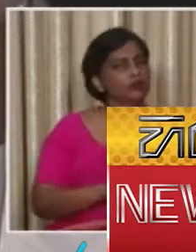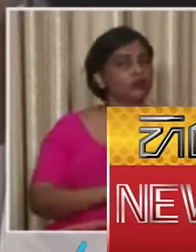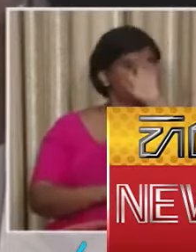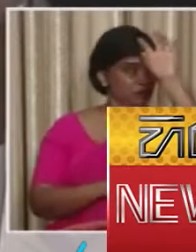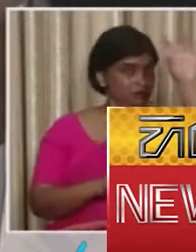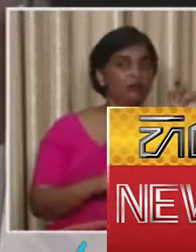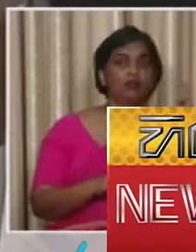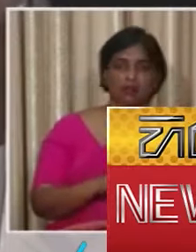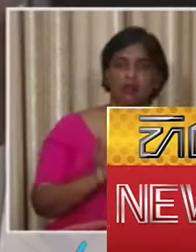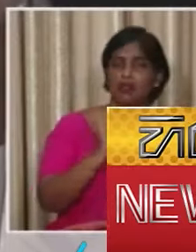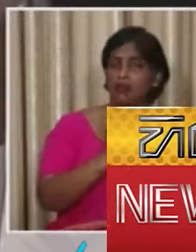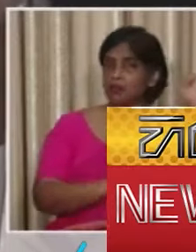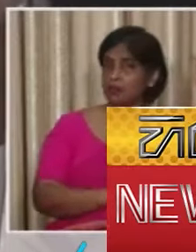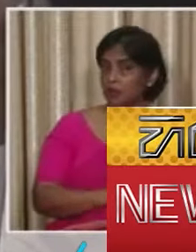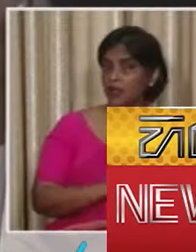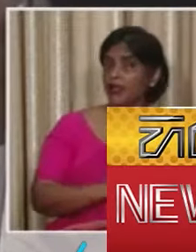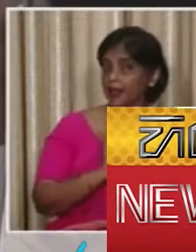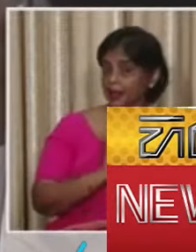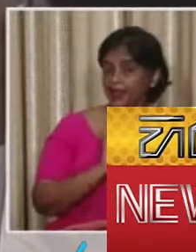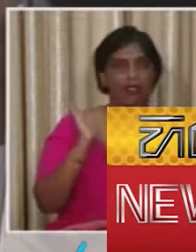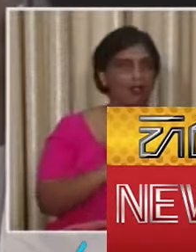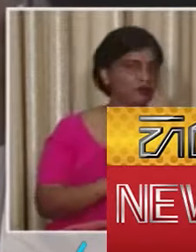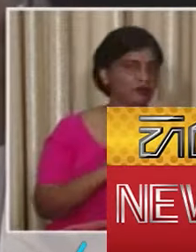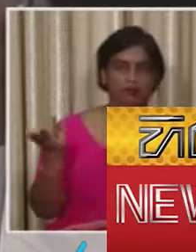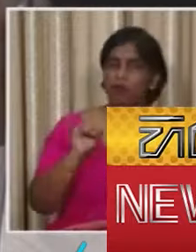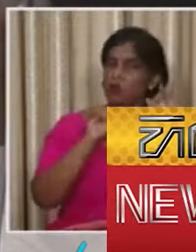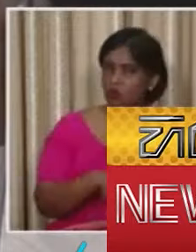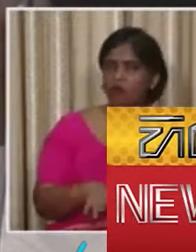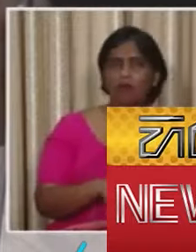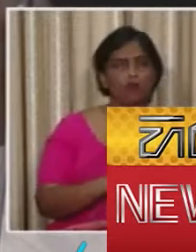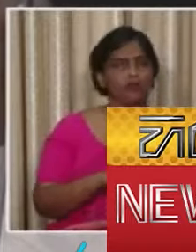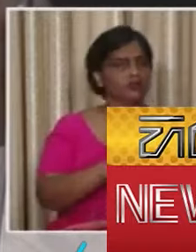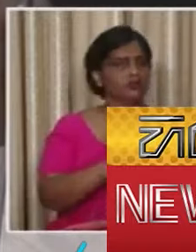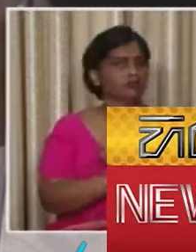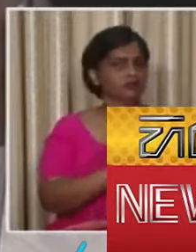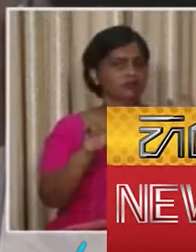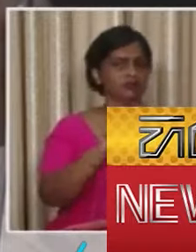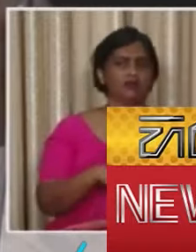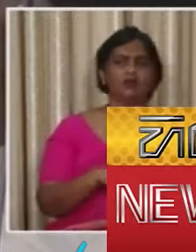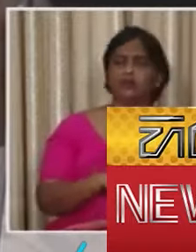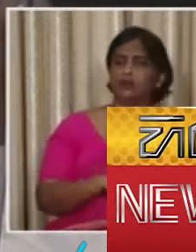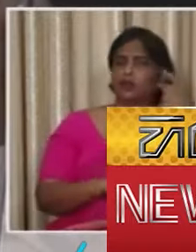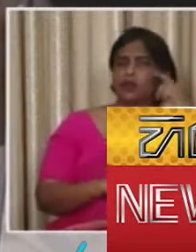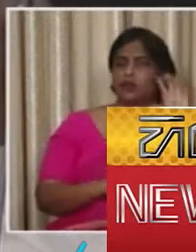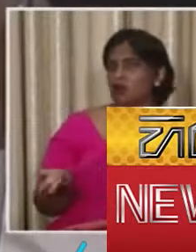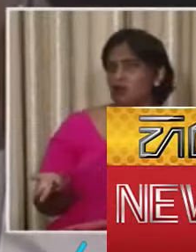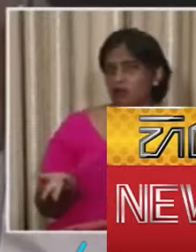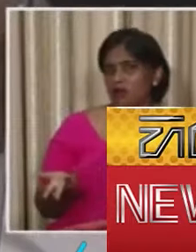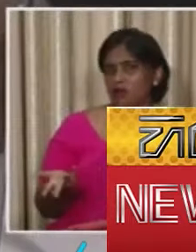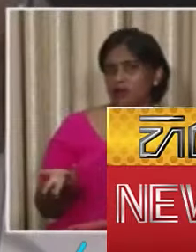රටක අපිට ණයක් දීමට නීතියානුකූල අයිතියක් නැහැ. ඉතින් මේ බොරු සමාජගත කිරීමෙන් බලාපොරොත්තු වෙන්නේ